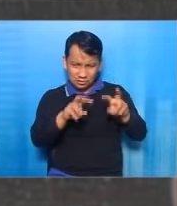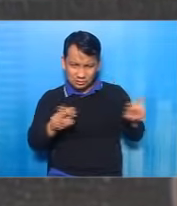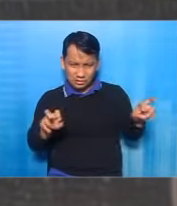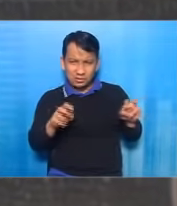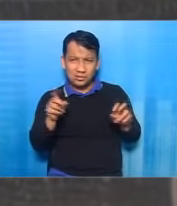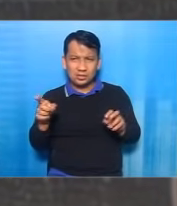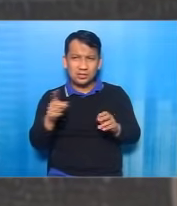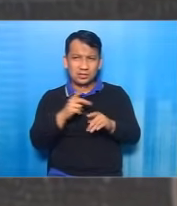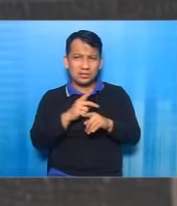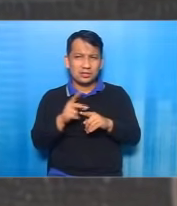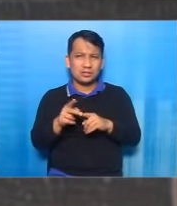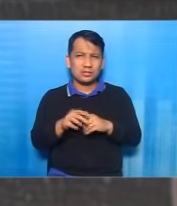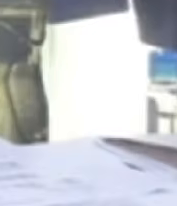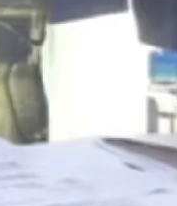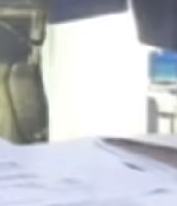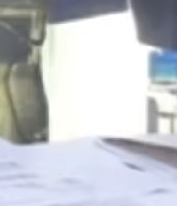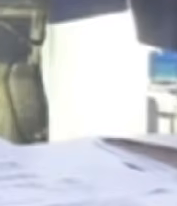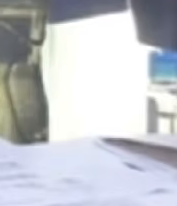eksperto ang pasyente.